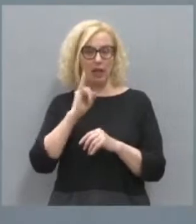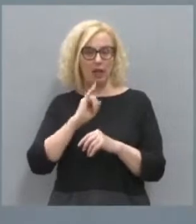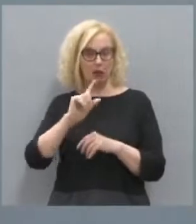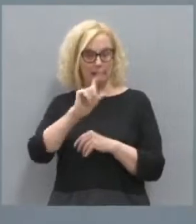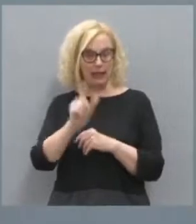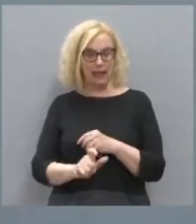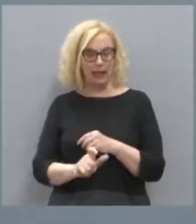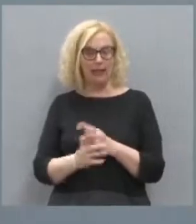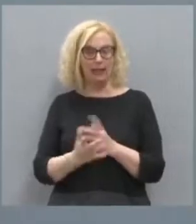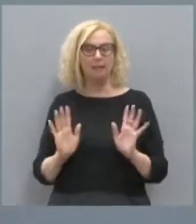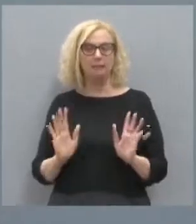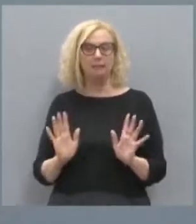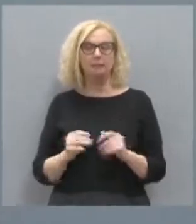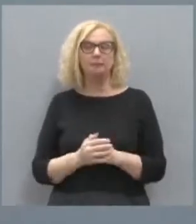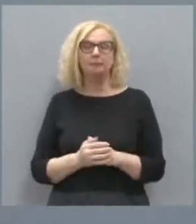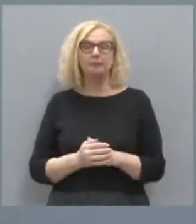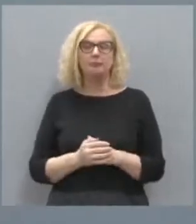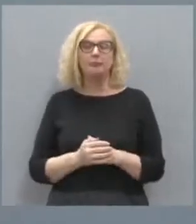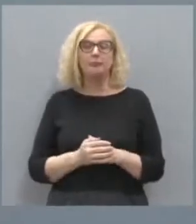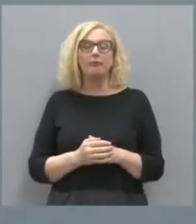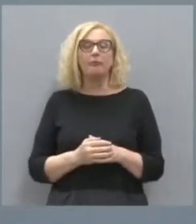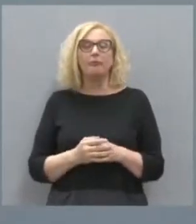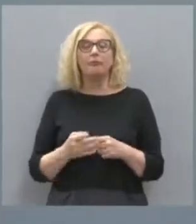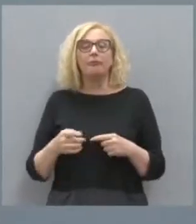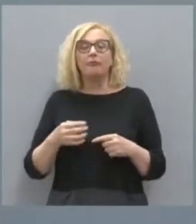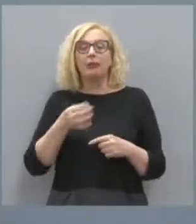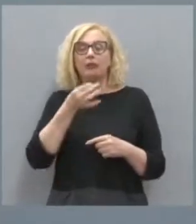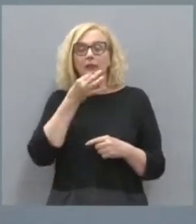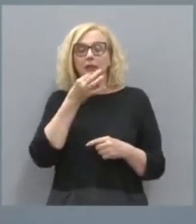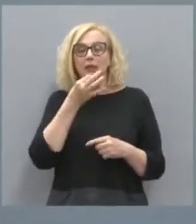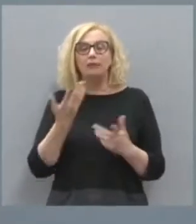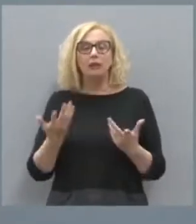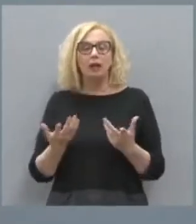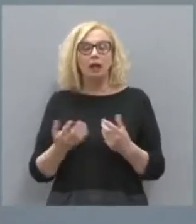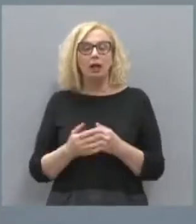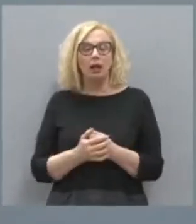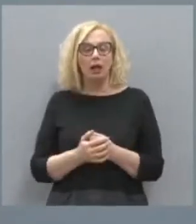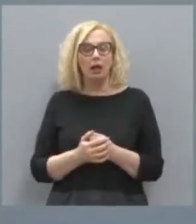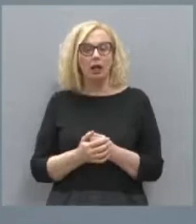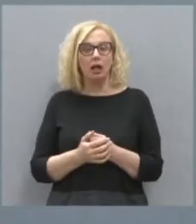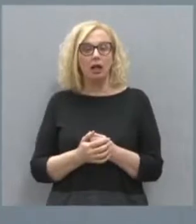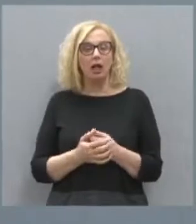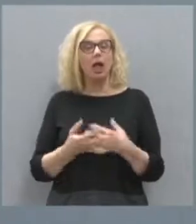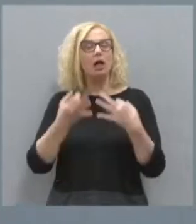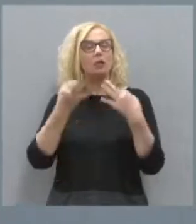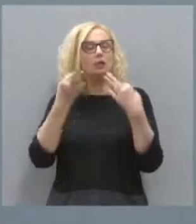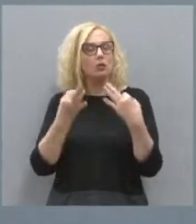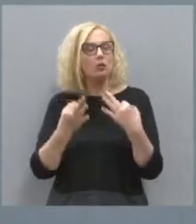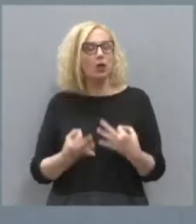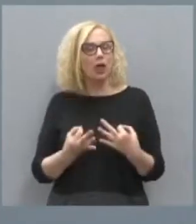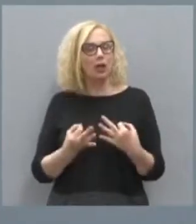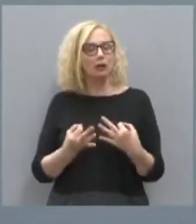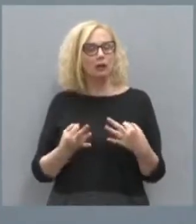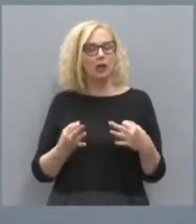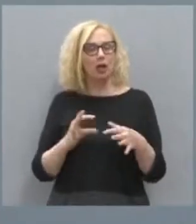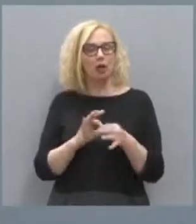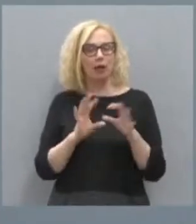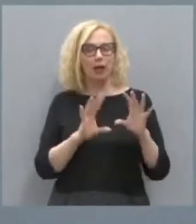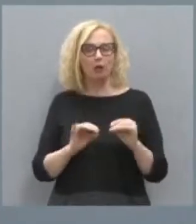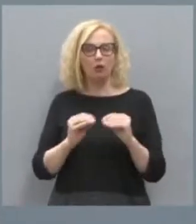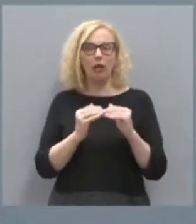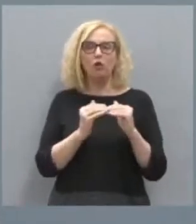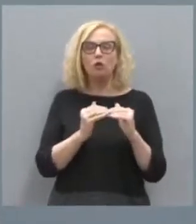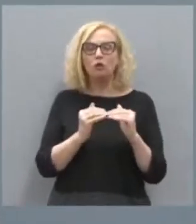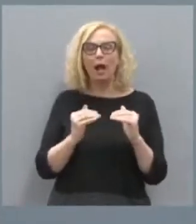non c'è diciamo certezza che vi si vi possa essere una stabilizzazione del contagio